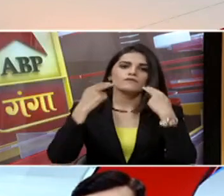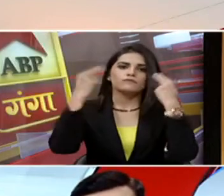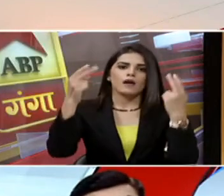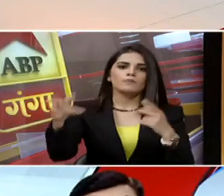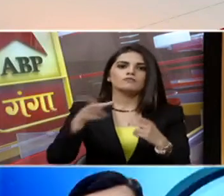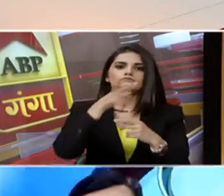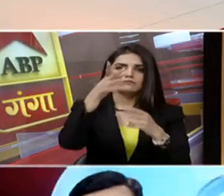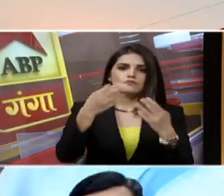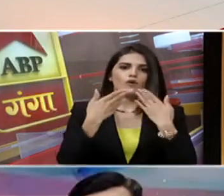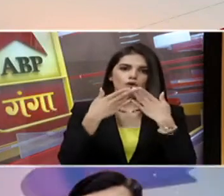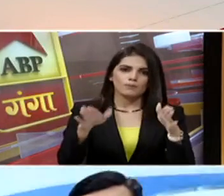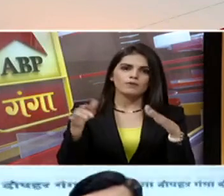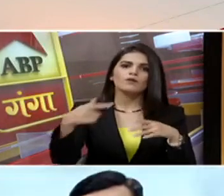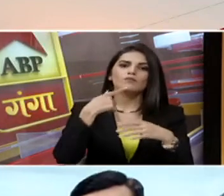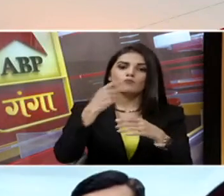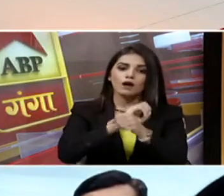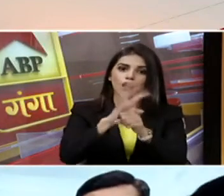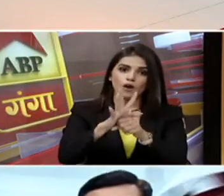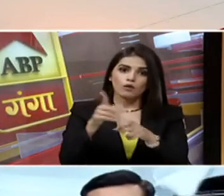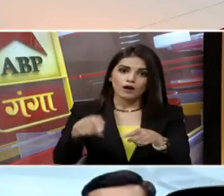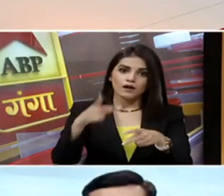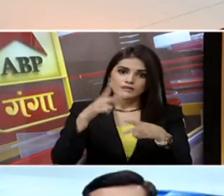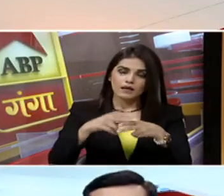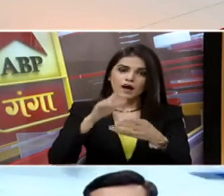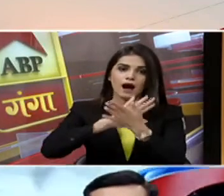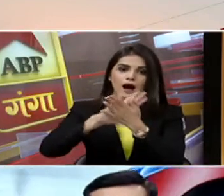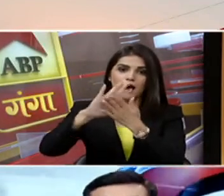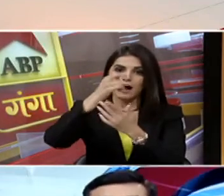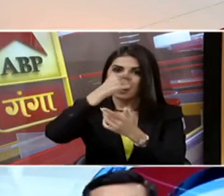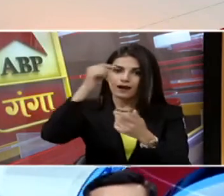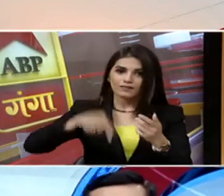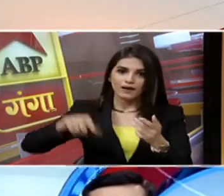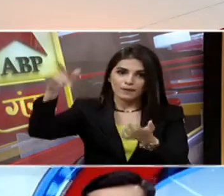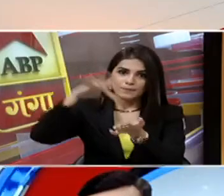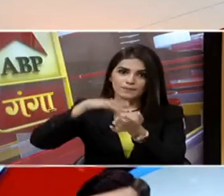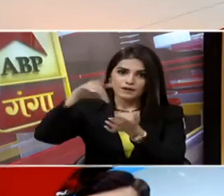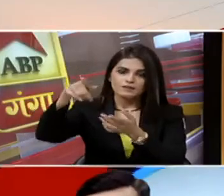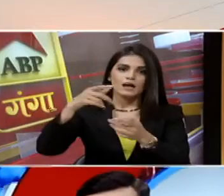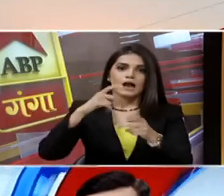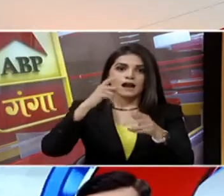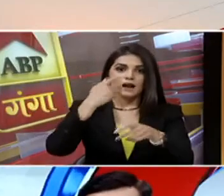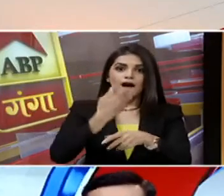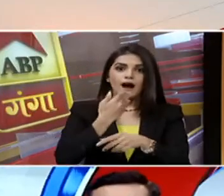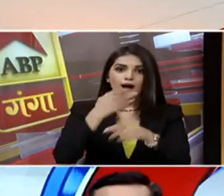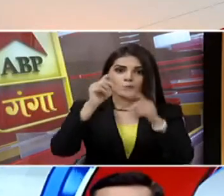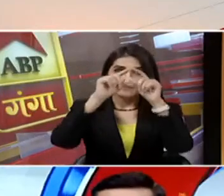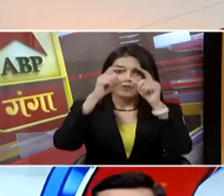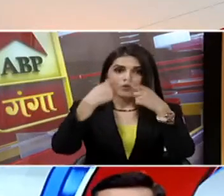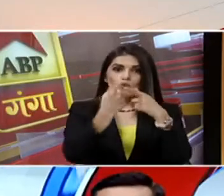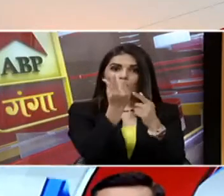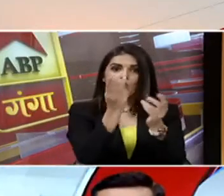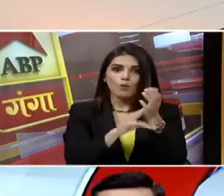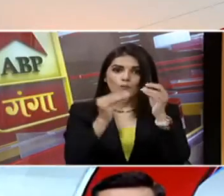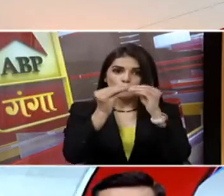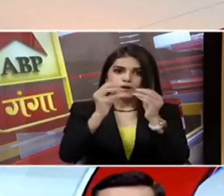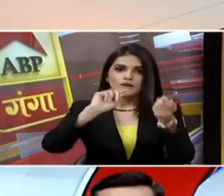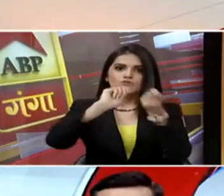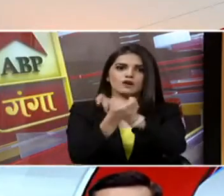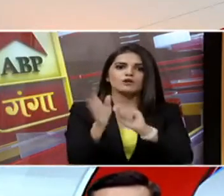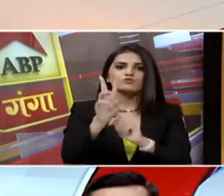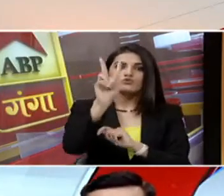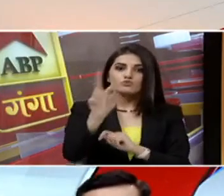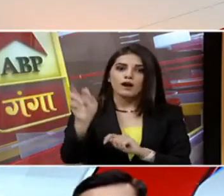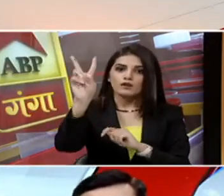किया है और कहा है कि को रोना के बावजूद हरिद्वार में कुंभ की तारीख नहीं बदलेंगे और महाकुंभ का